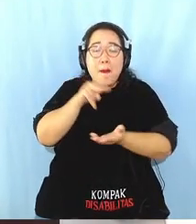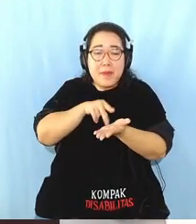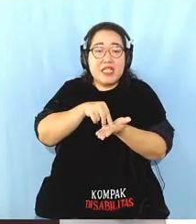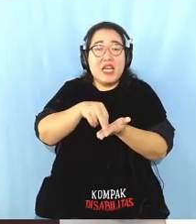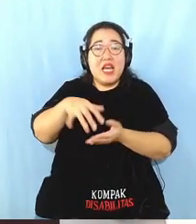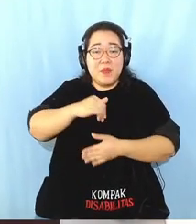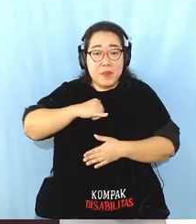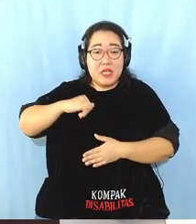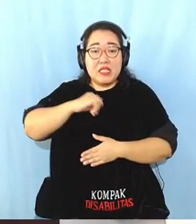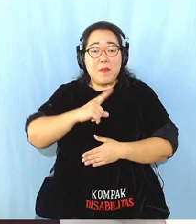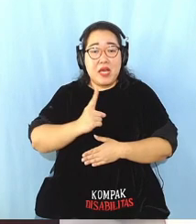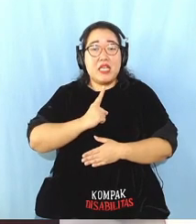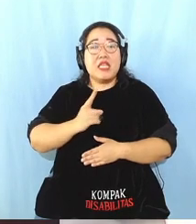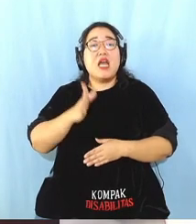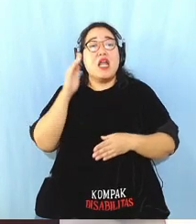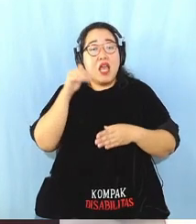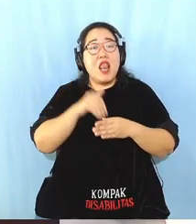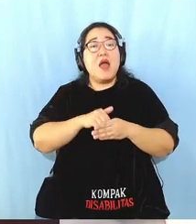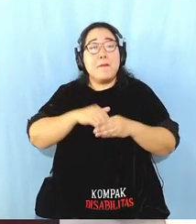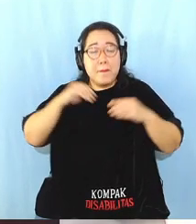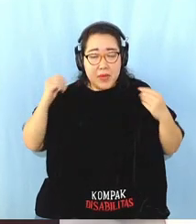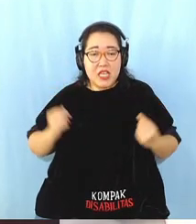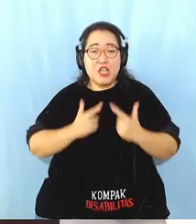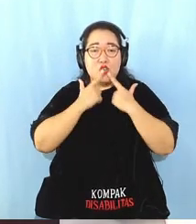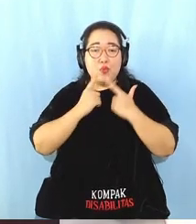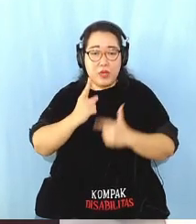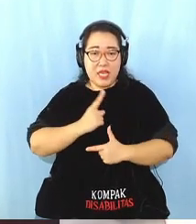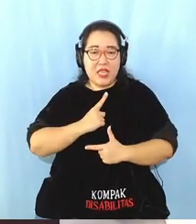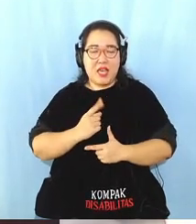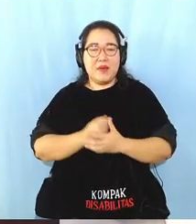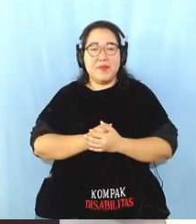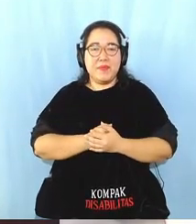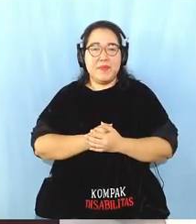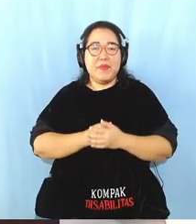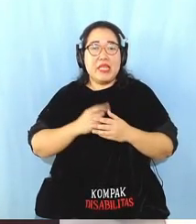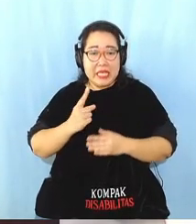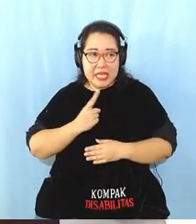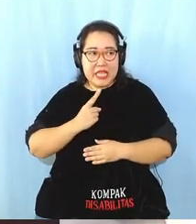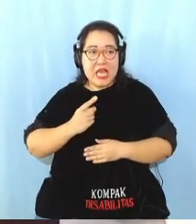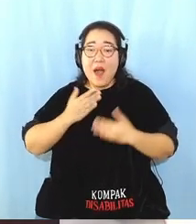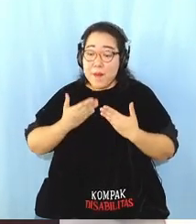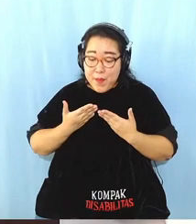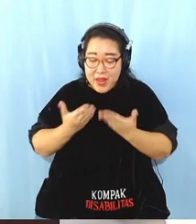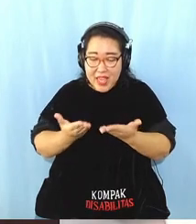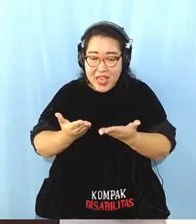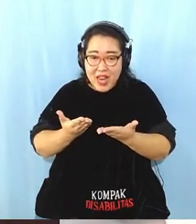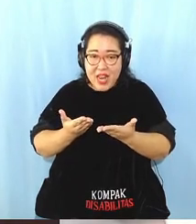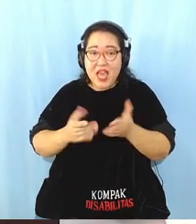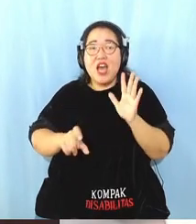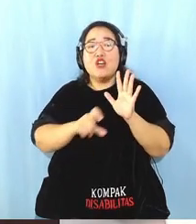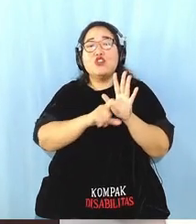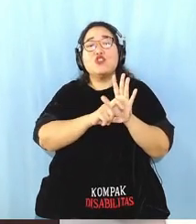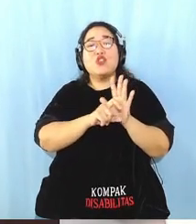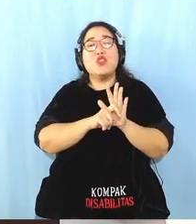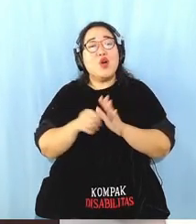sehari-hari. Dan kita pasti bisa memberikan satu sumbangan yang baik